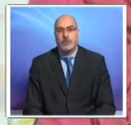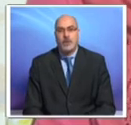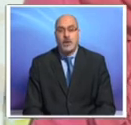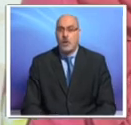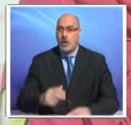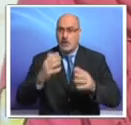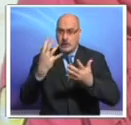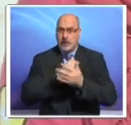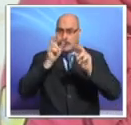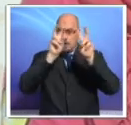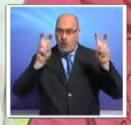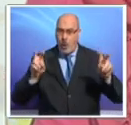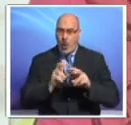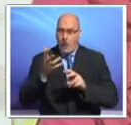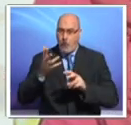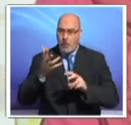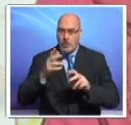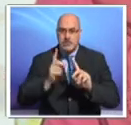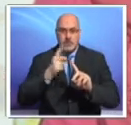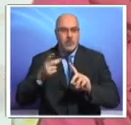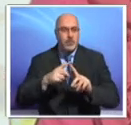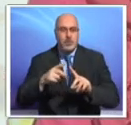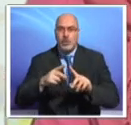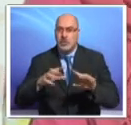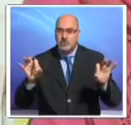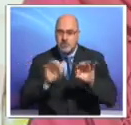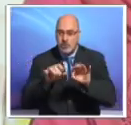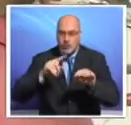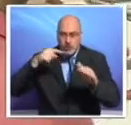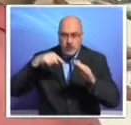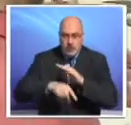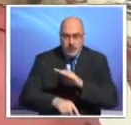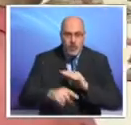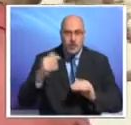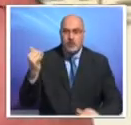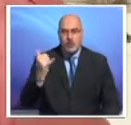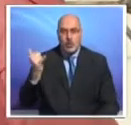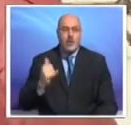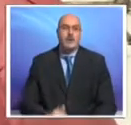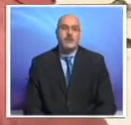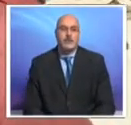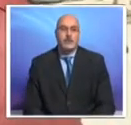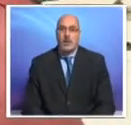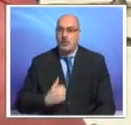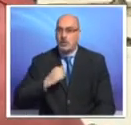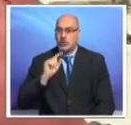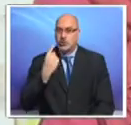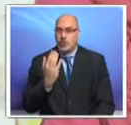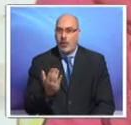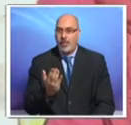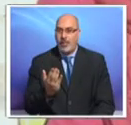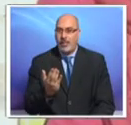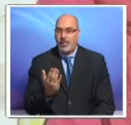وتخرجت كمهندسة مختصة في صيانة الآبار الحفر والإنتاج البترولي، وأنا الوحيدة اللي انتقلت